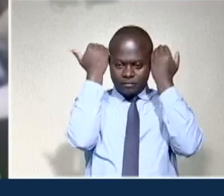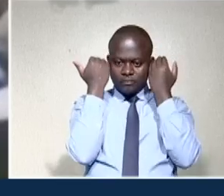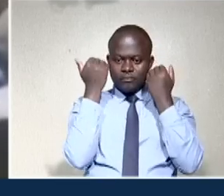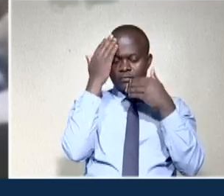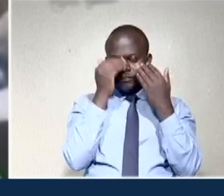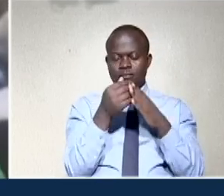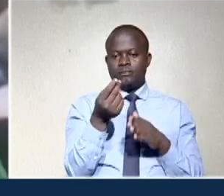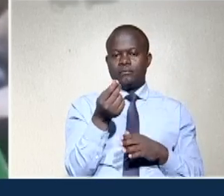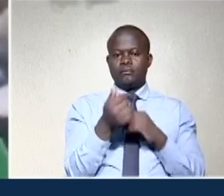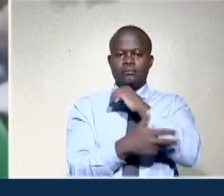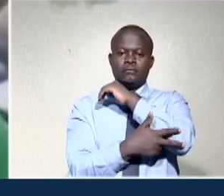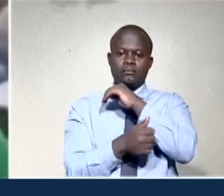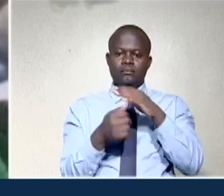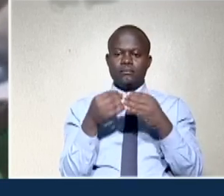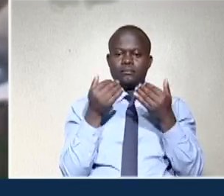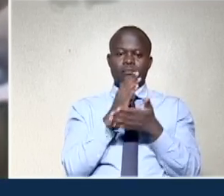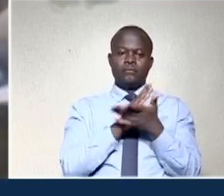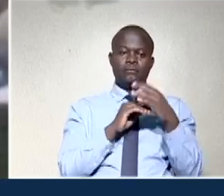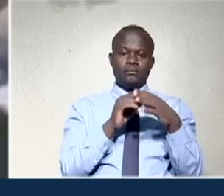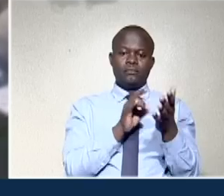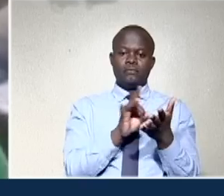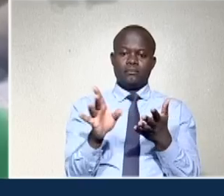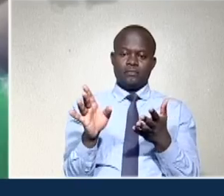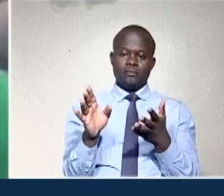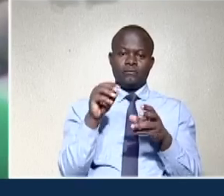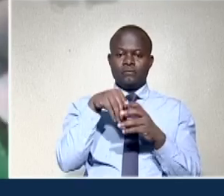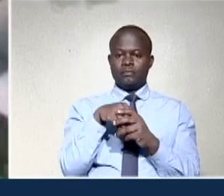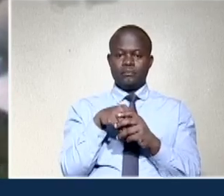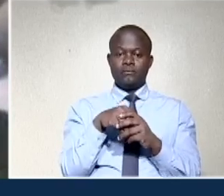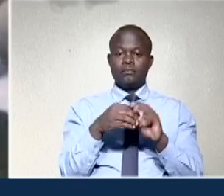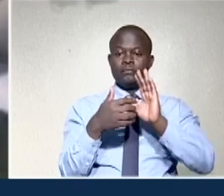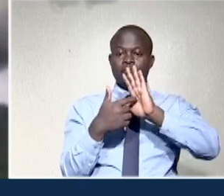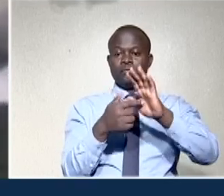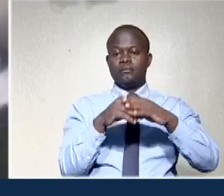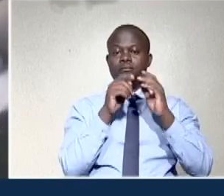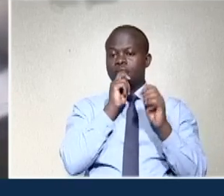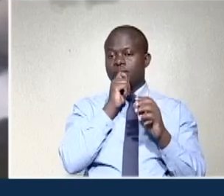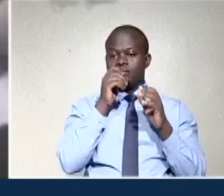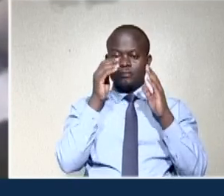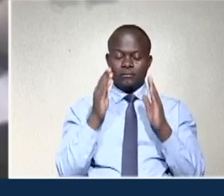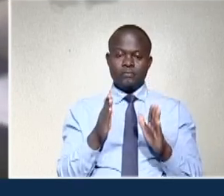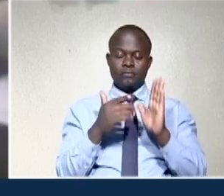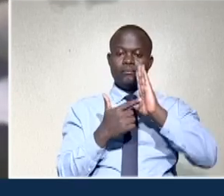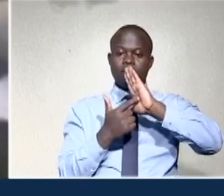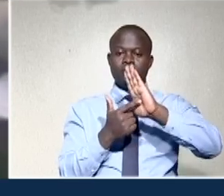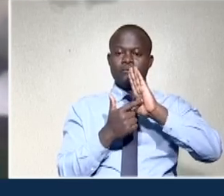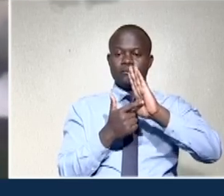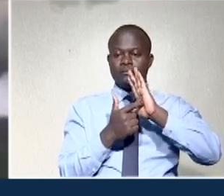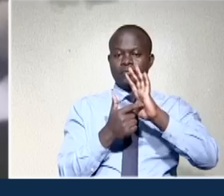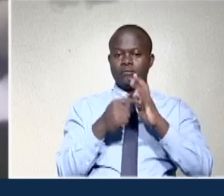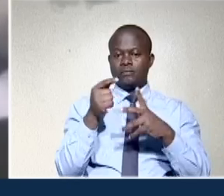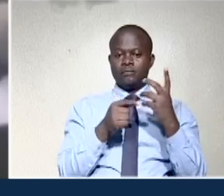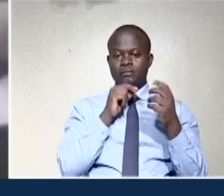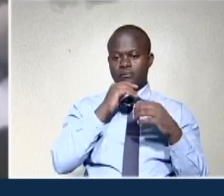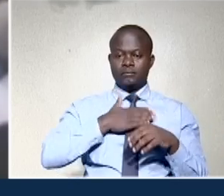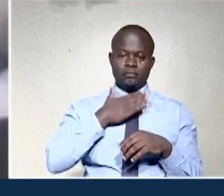ayo mafaranga yanyerejwe. Rero bamwe mu birukanwe rero harimo abagiye bagaragara mu bitangazamakuru bagaragaza ibyo